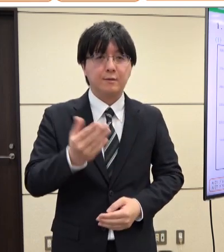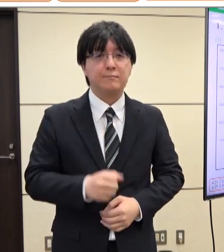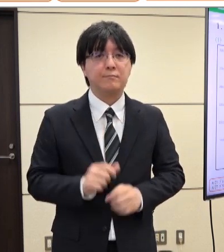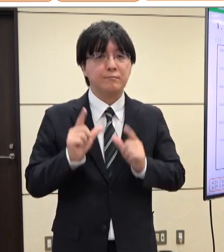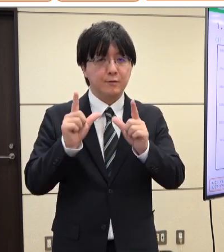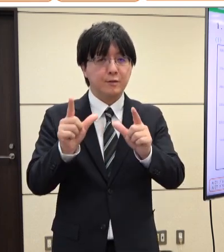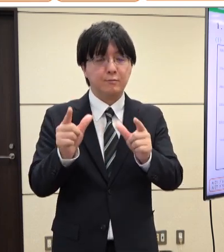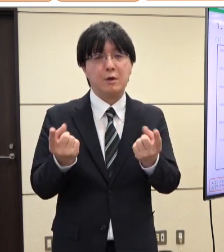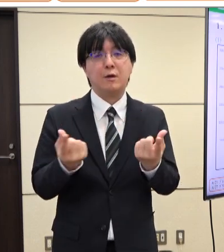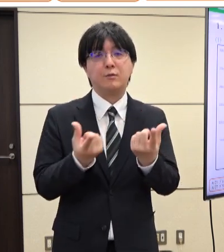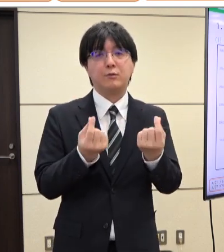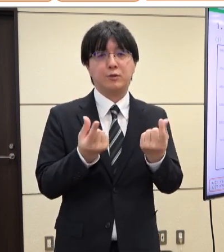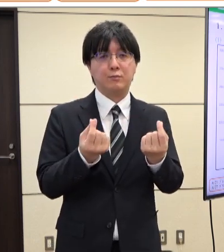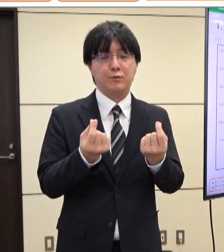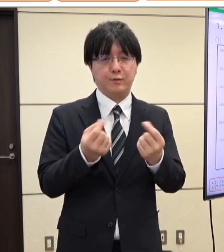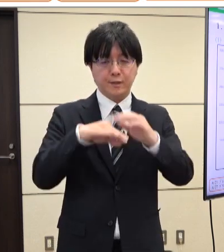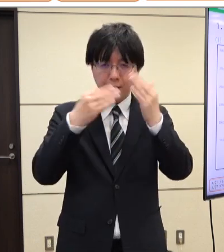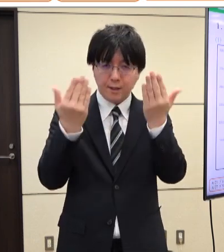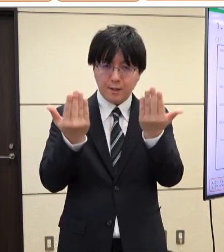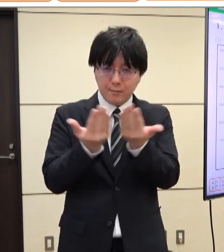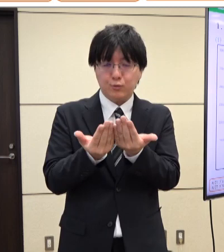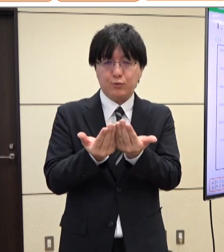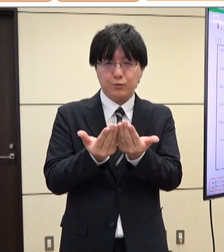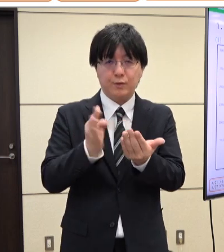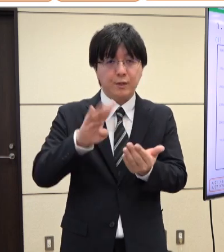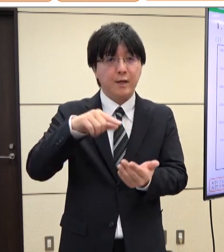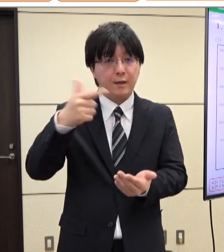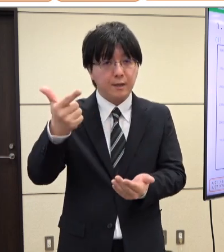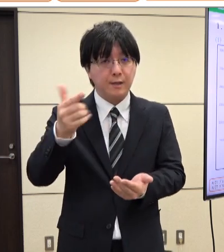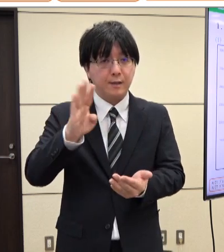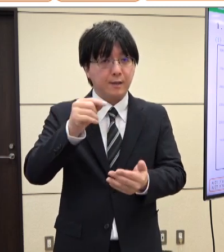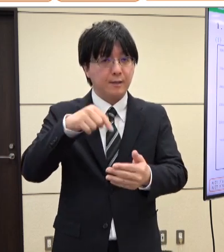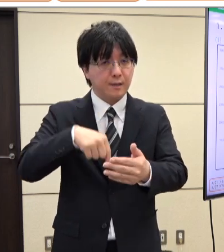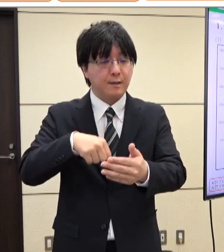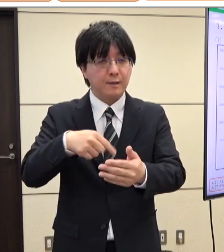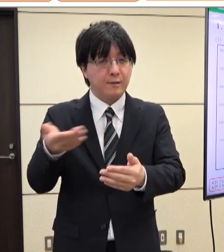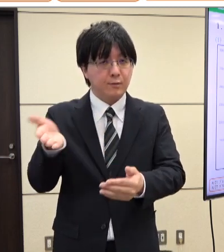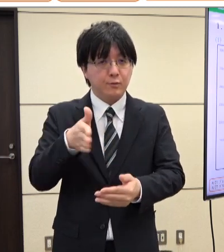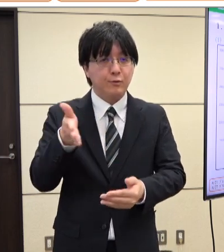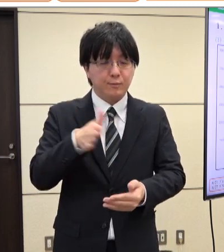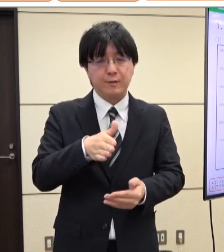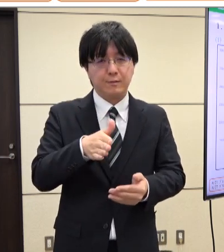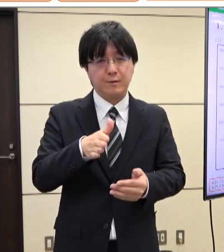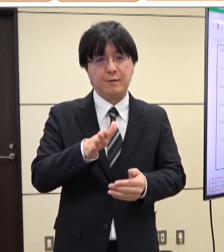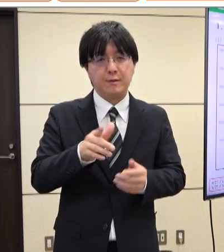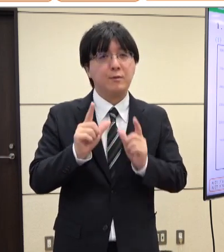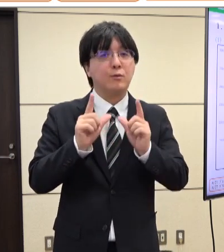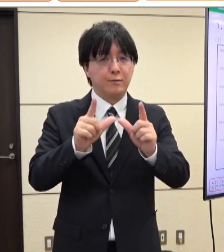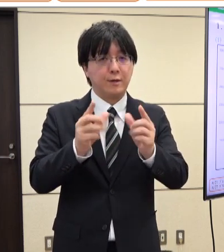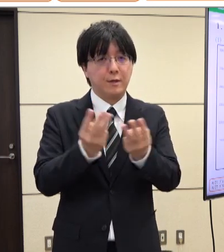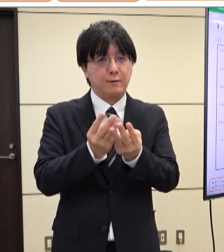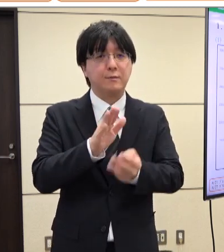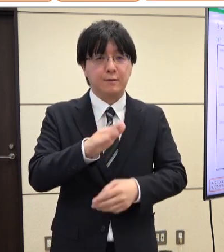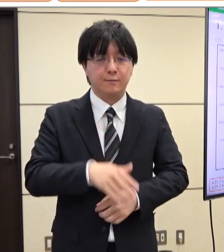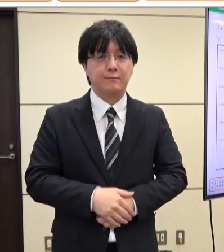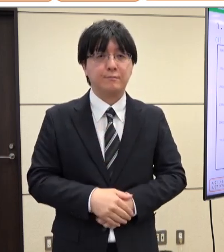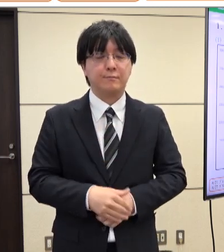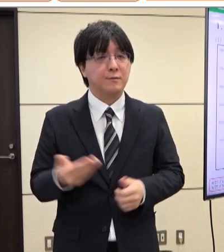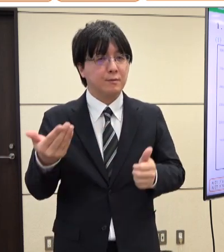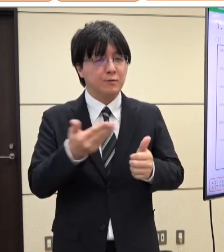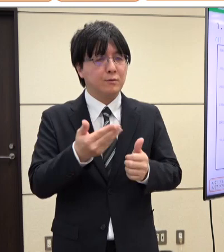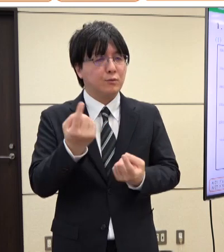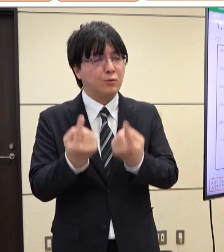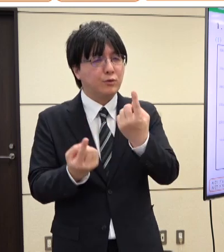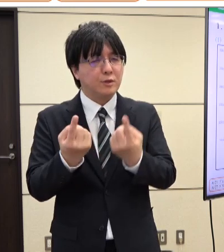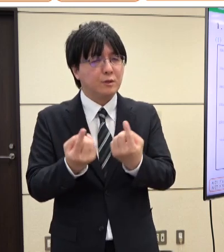ですよね。全部入ってます。 どちらが多いというか、 ですね、ちょっと待